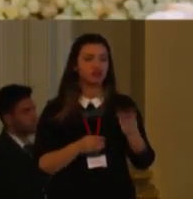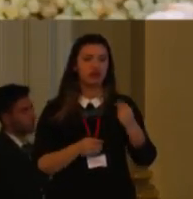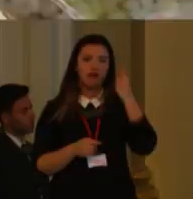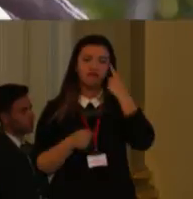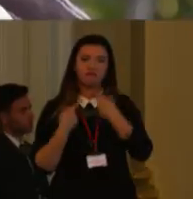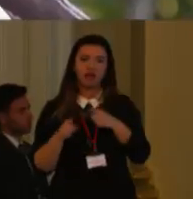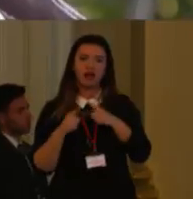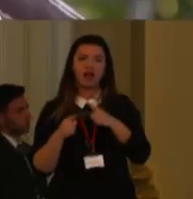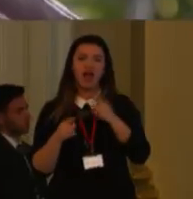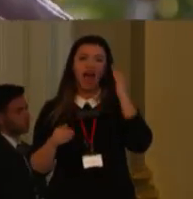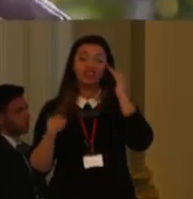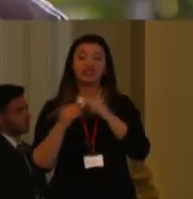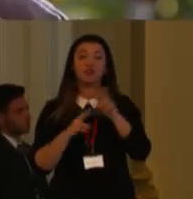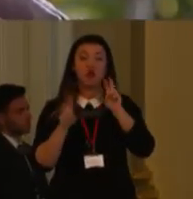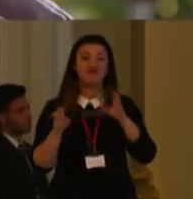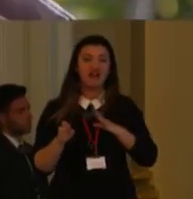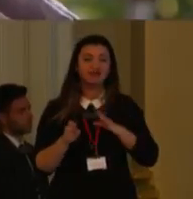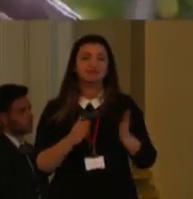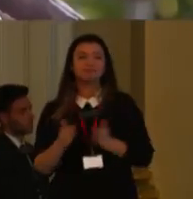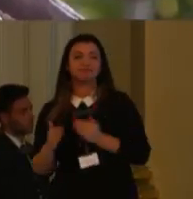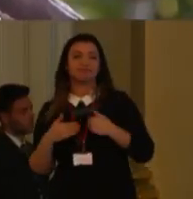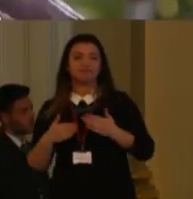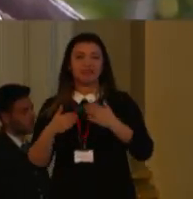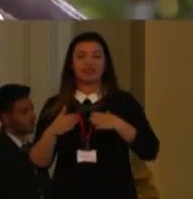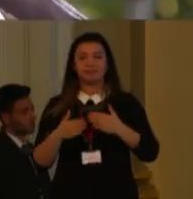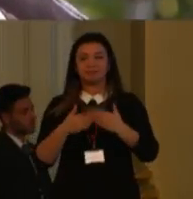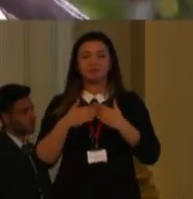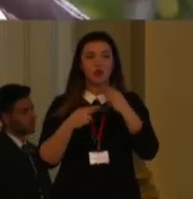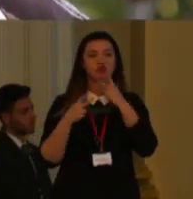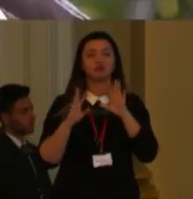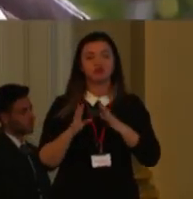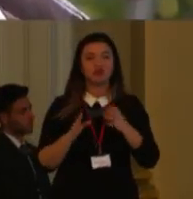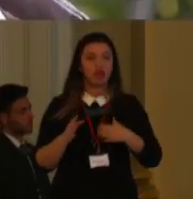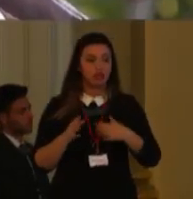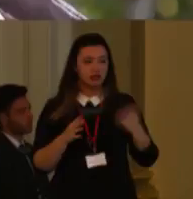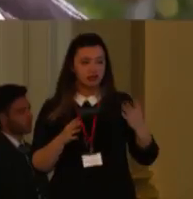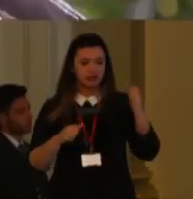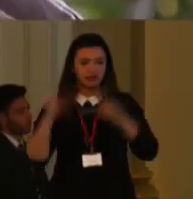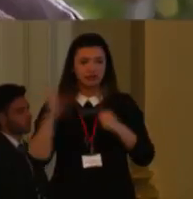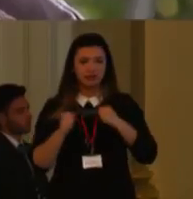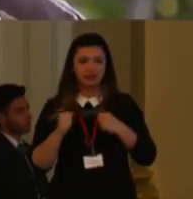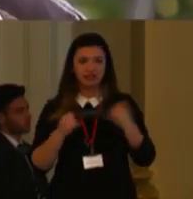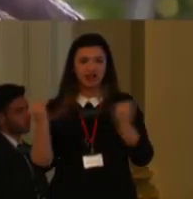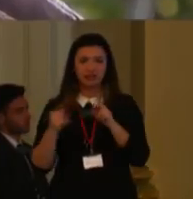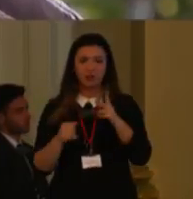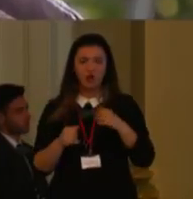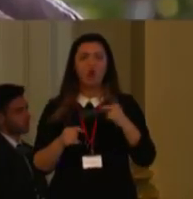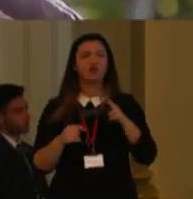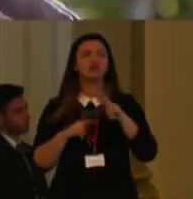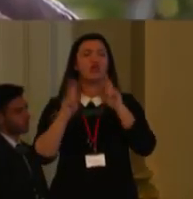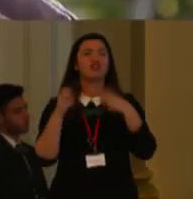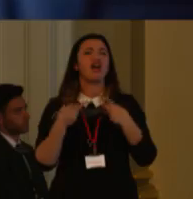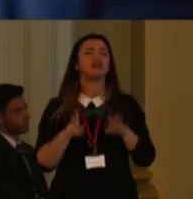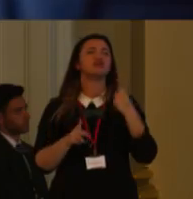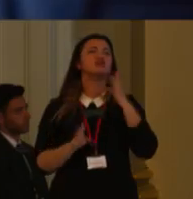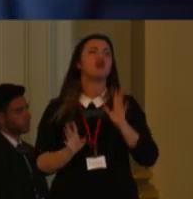anlaşamadığımız konuları konuşmamayı tercih ediyoruz. Çünkü kendi aramızda hani bu sefer çatışma yaşıyoruz. Bu yüzden hiç açılmaz konusu bizde